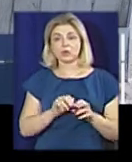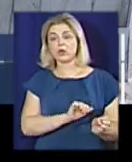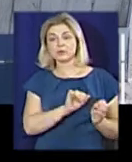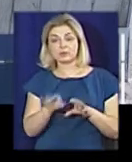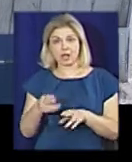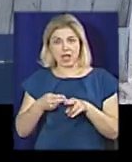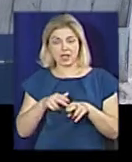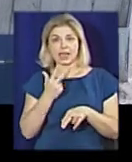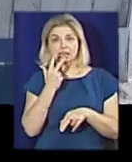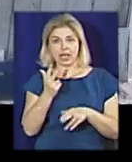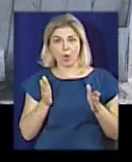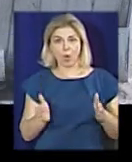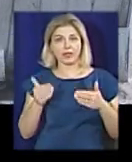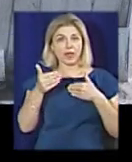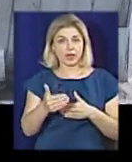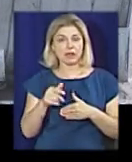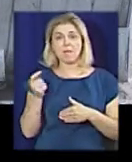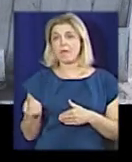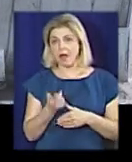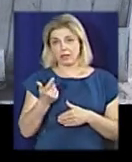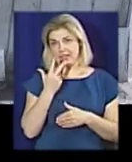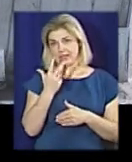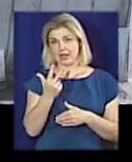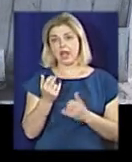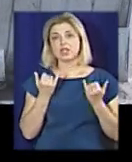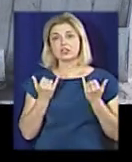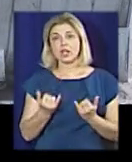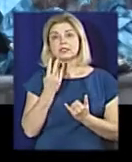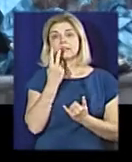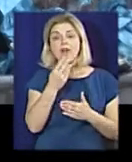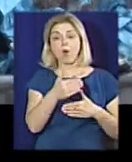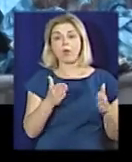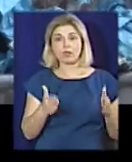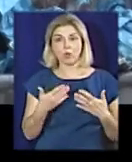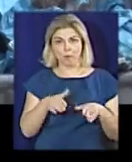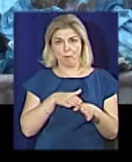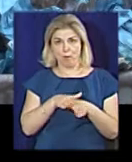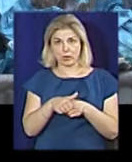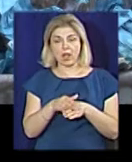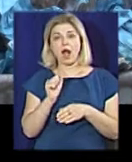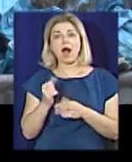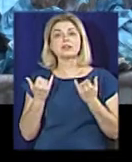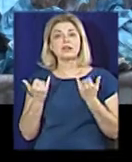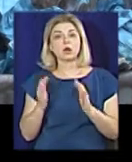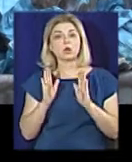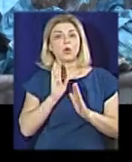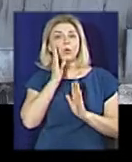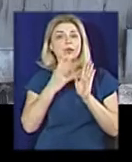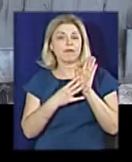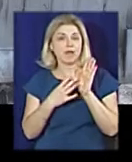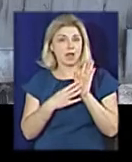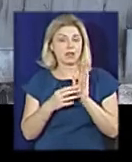ці 3 контейнери. Контейнерів тут мало – 3. Ось зараз ці 2 контейнери вже забиті. А зараз тільки